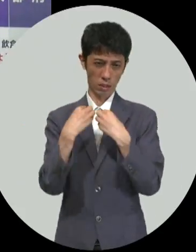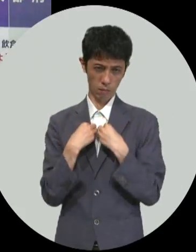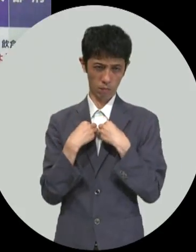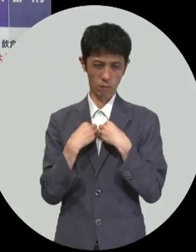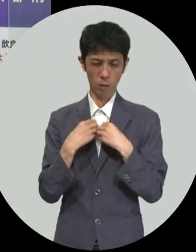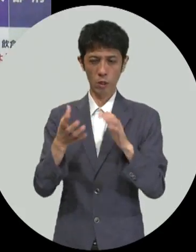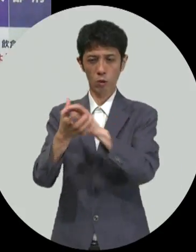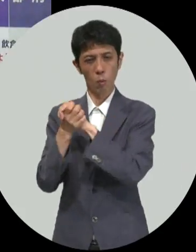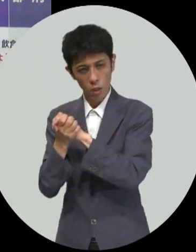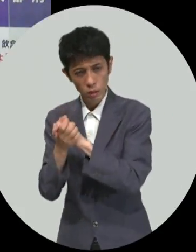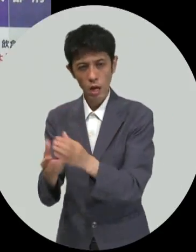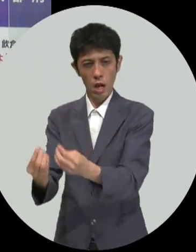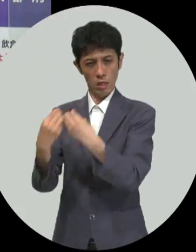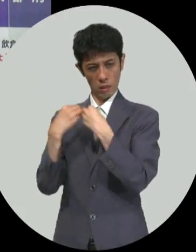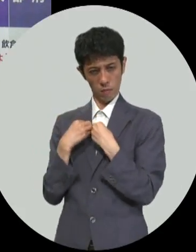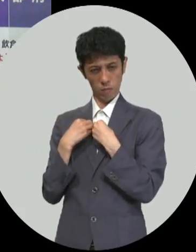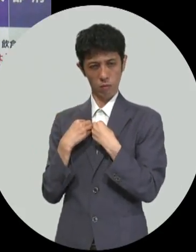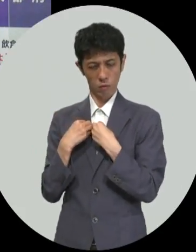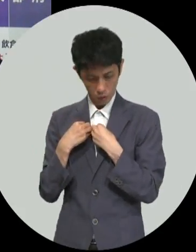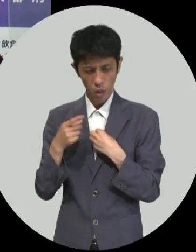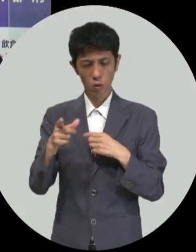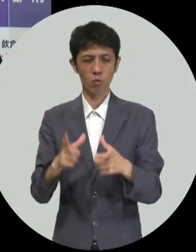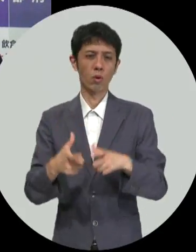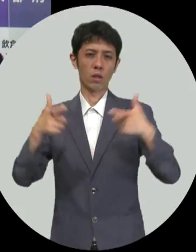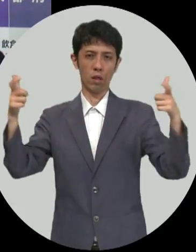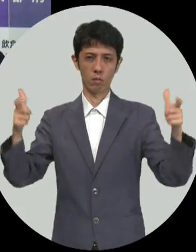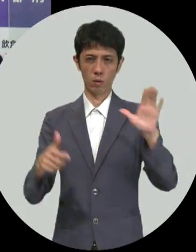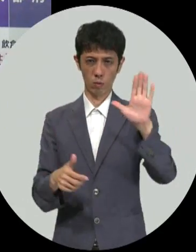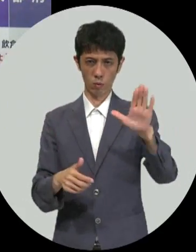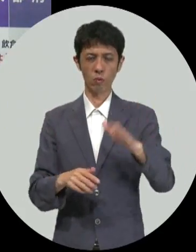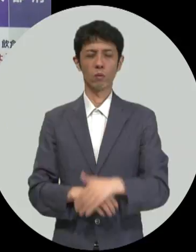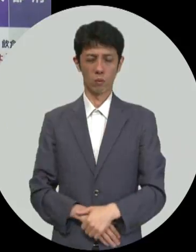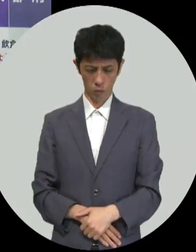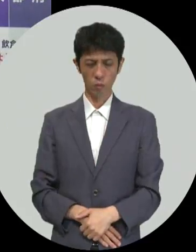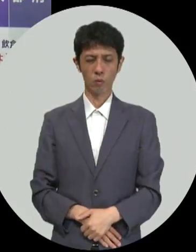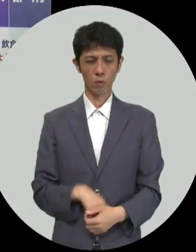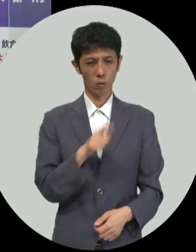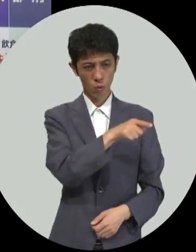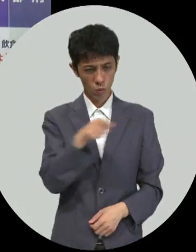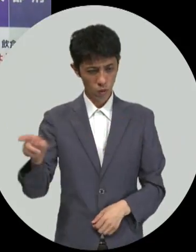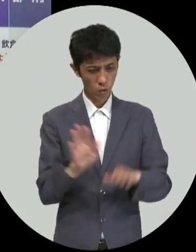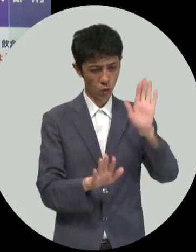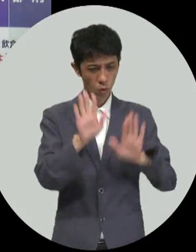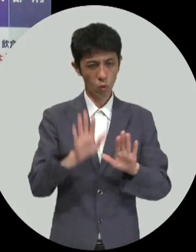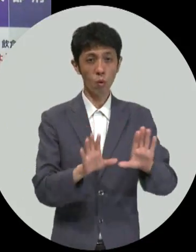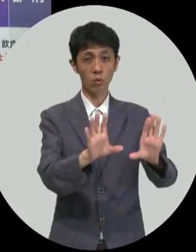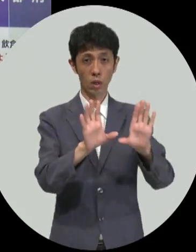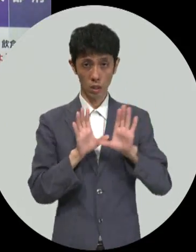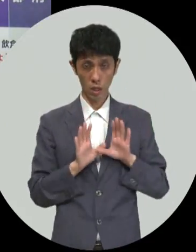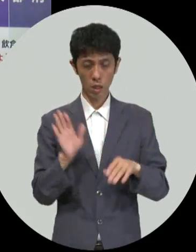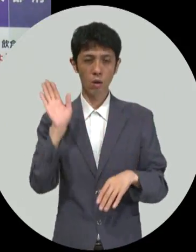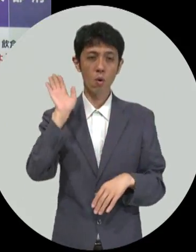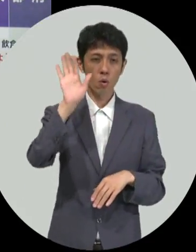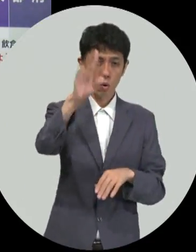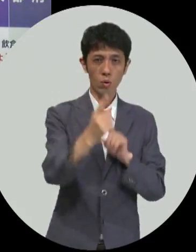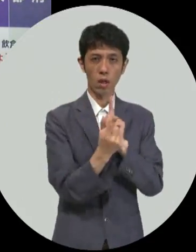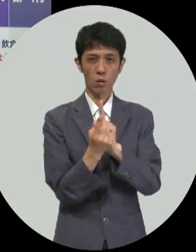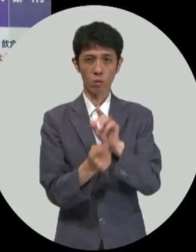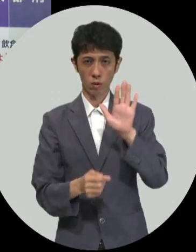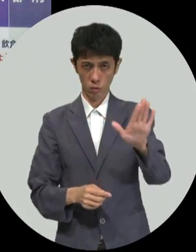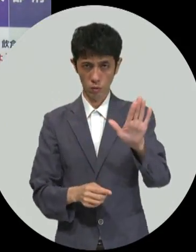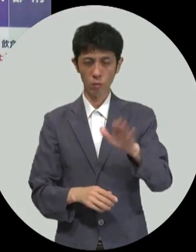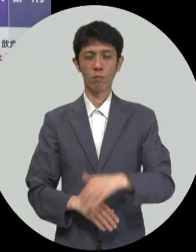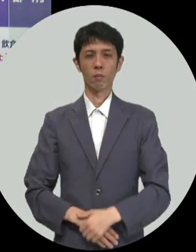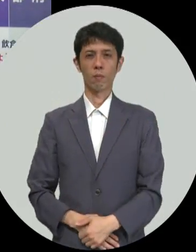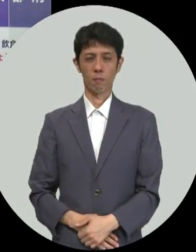率が高くなっているということでございます。まあ、そうしたさまざまな感染状況を受けまして、今後の対応ということで、まず本